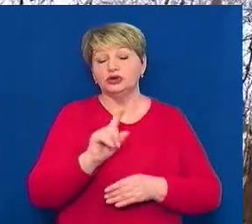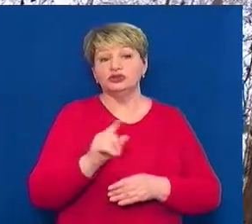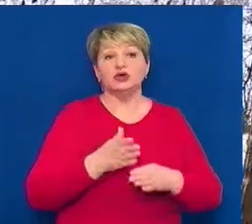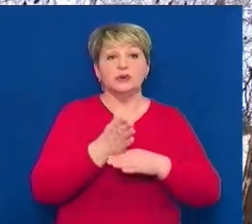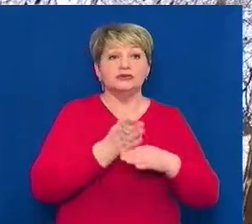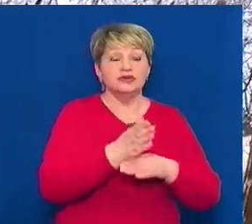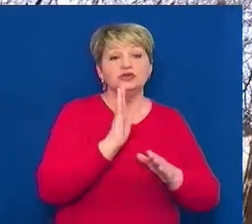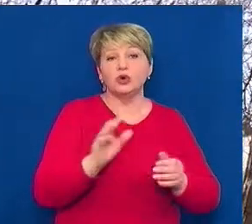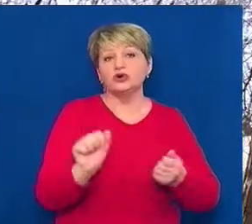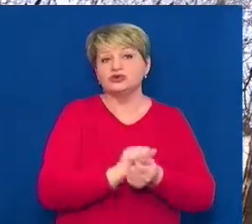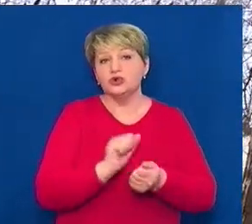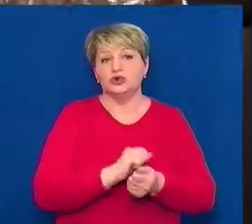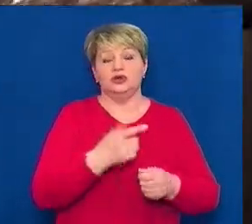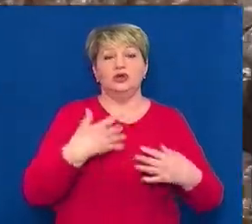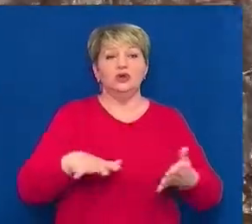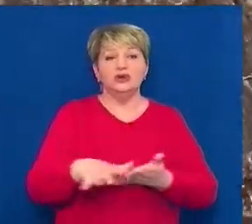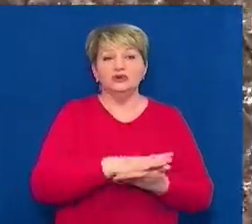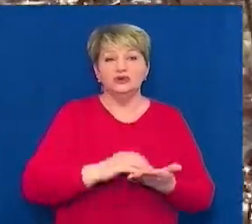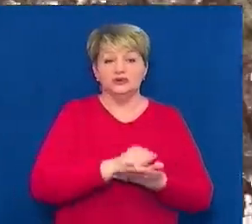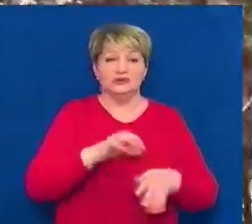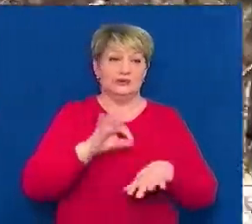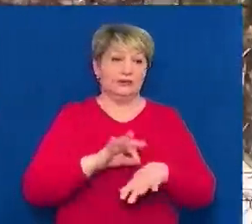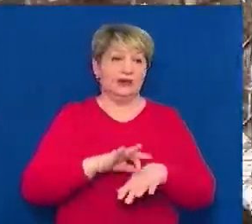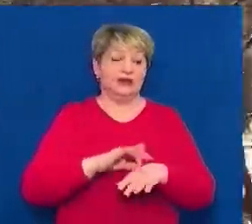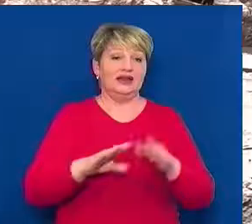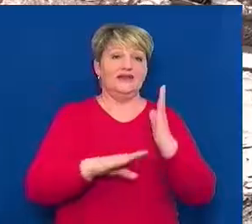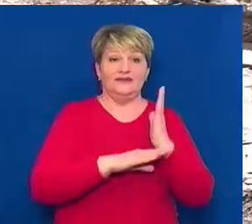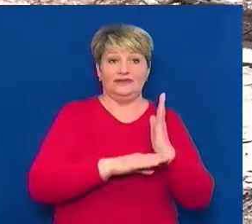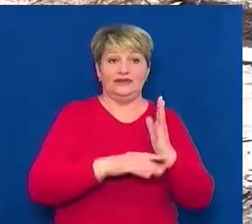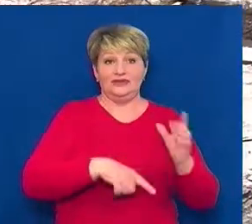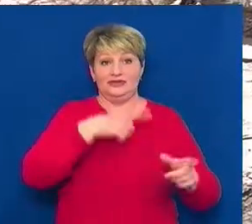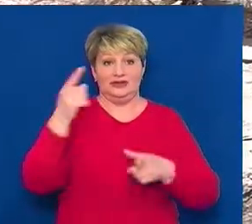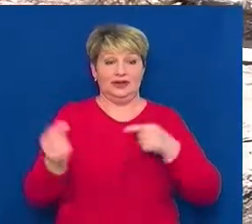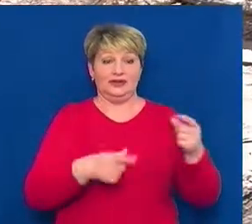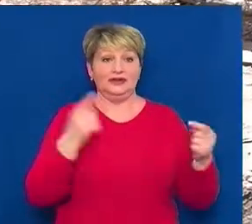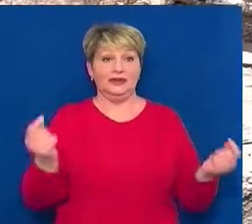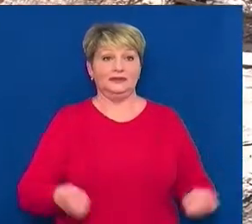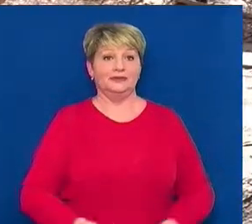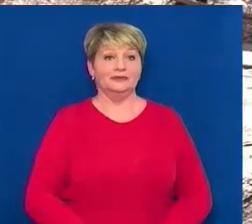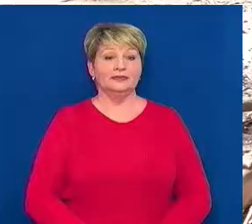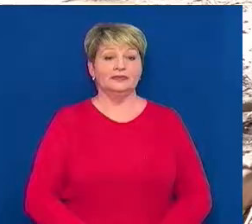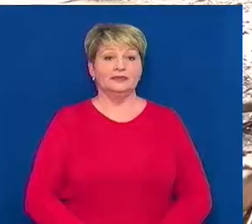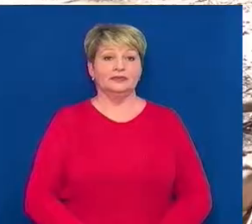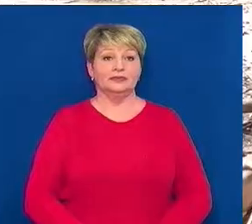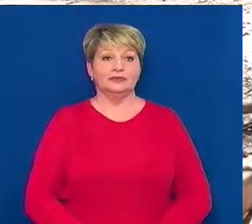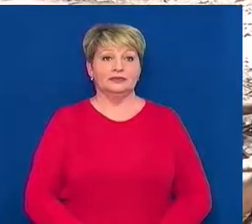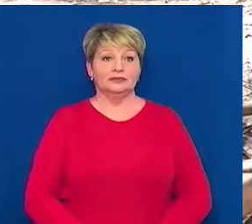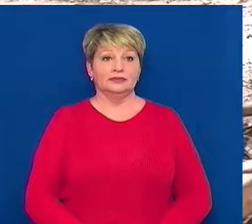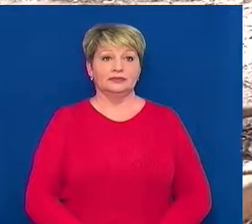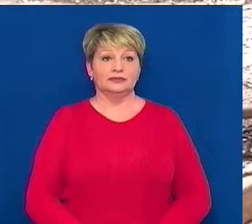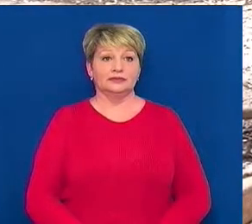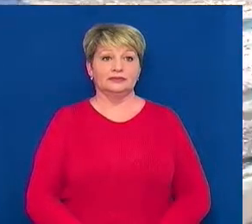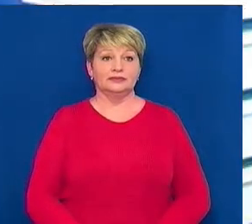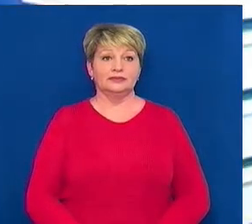зрізають тільки сухі, гнилі або уражені хворобами чи паразитами гілки. Дар'я Шевченко, Максим Шевченко. Новини на Суспільному.